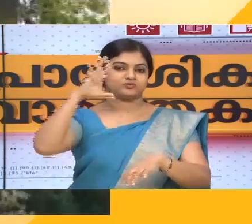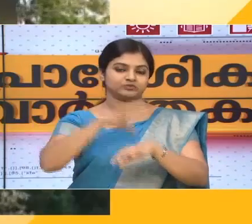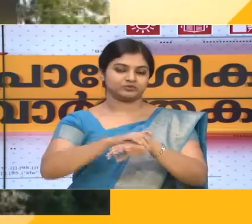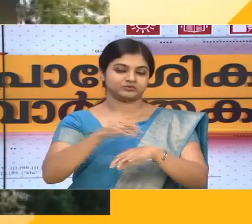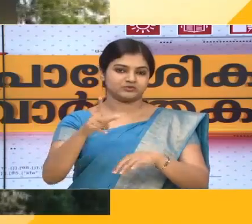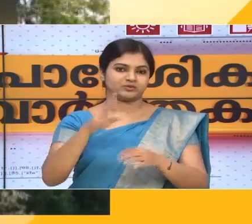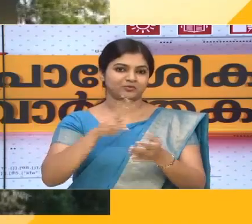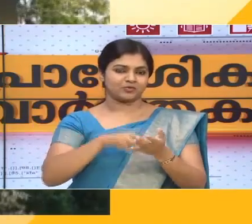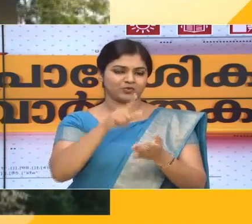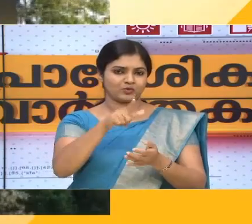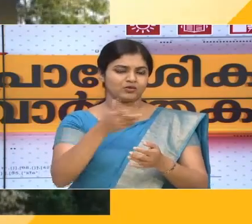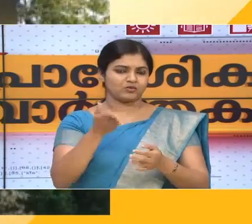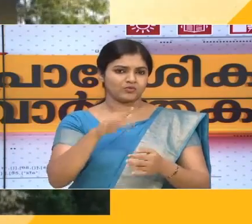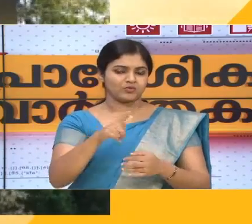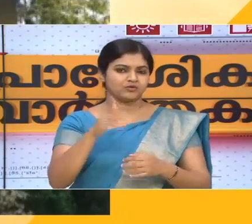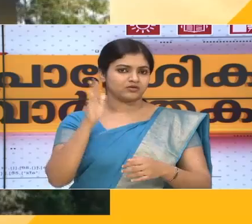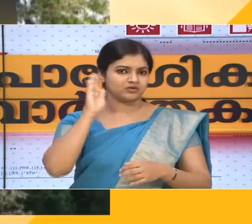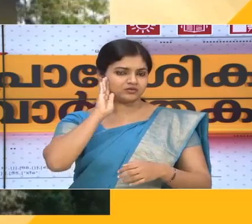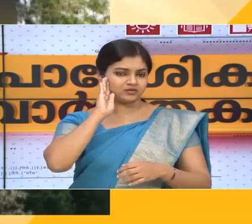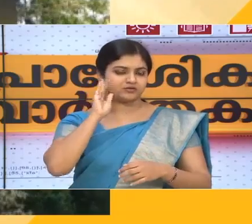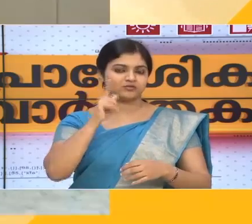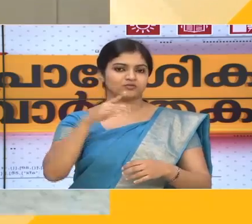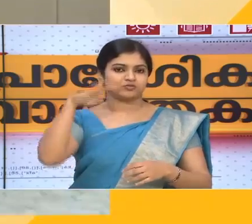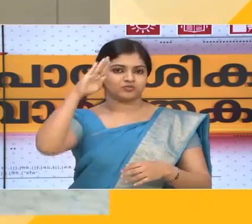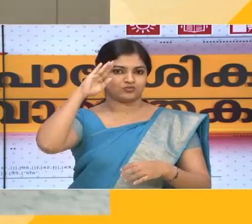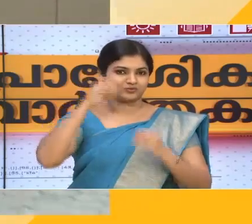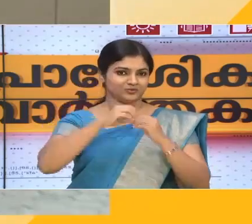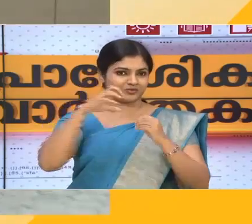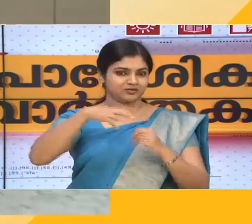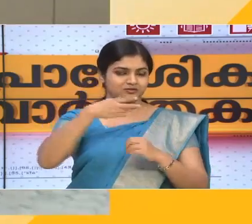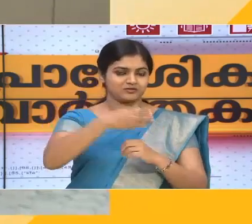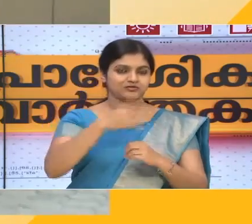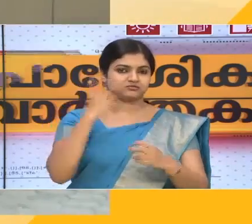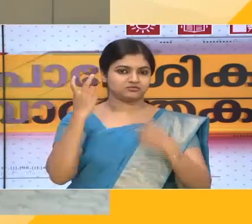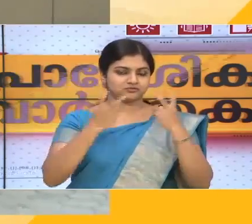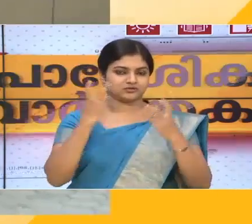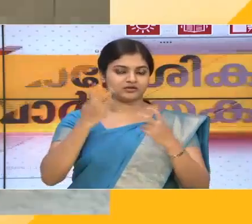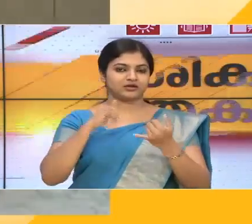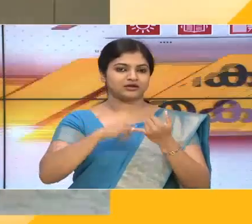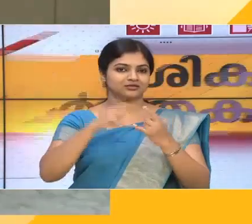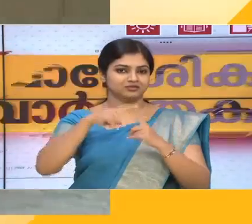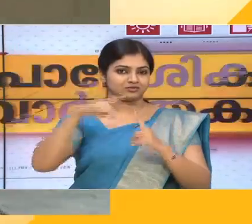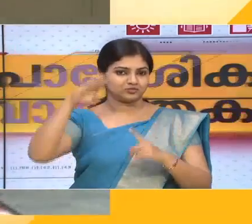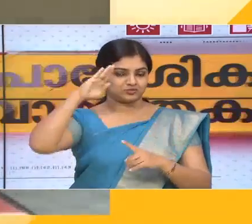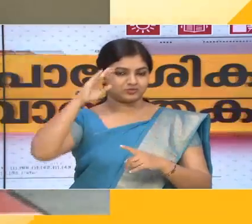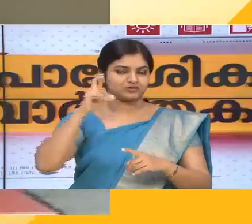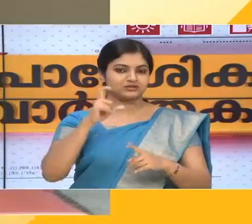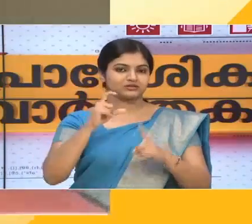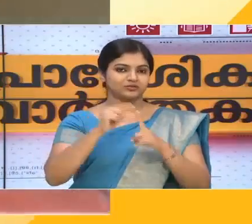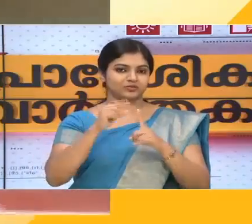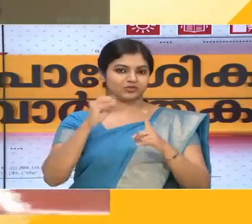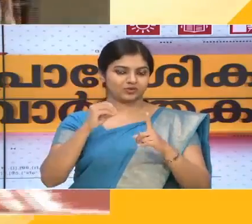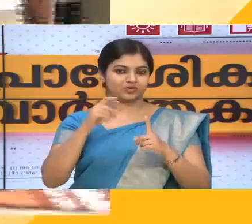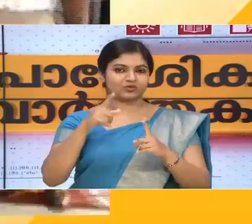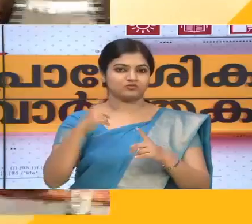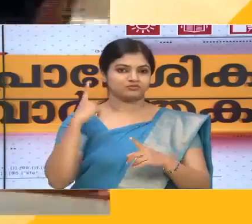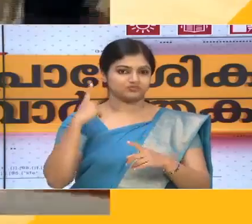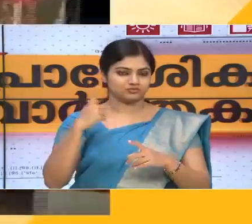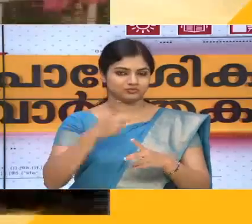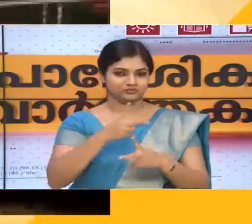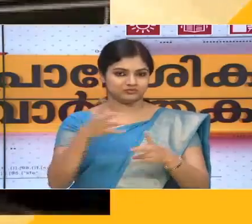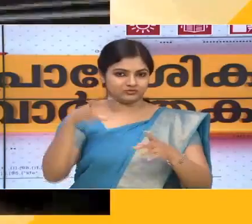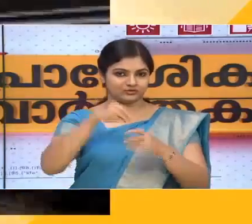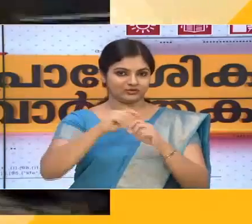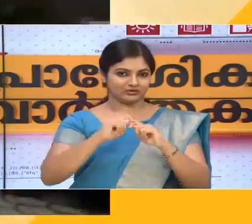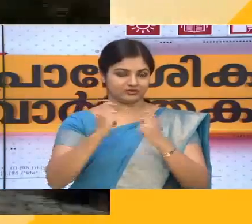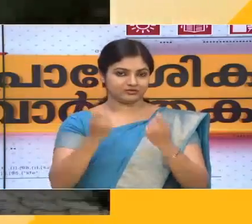അടിസ്ഥാനത്തിൽ ബത്തേരി പോലീസ് നടത്തിയ അന്വേഷണത്തിലാണ് ഇയാളെ SI വിജയൻ, CPO മാരായ KP സുരേഷ്, രമേശ്